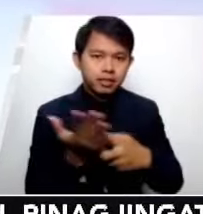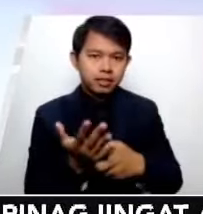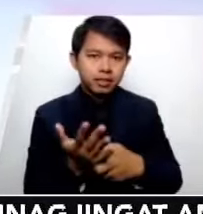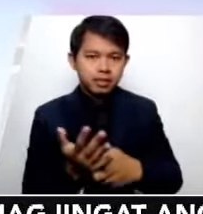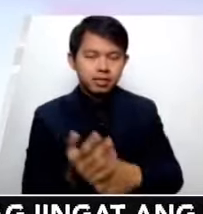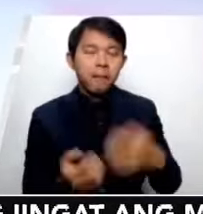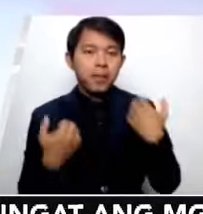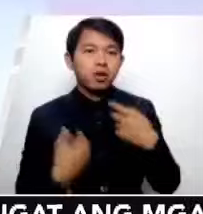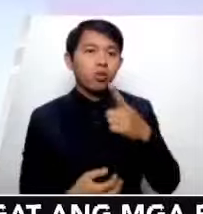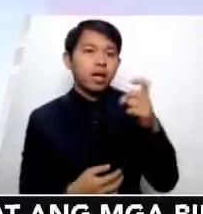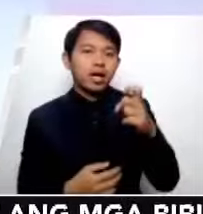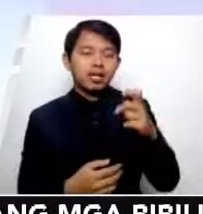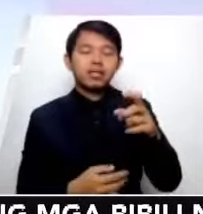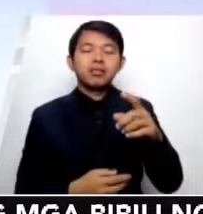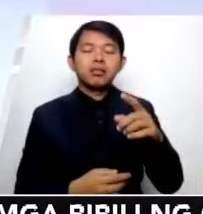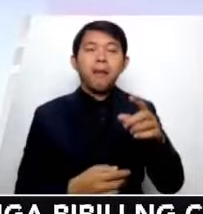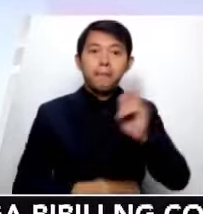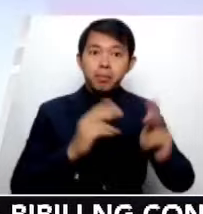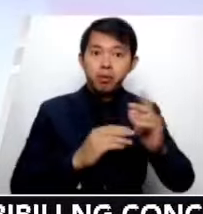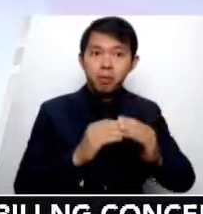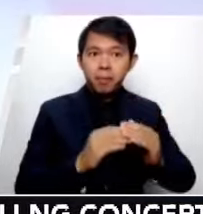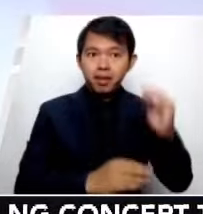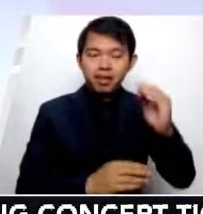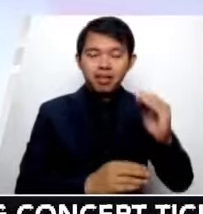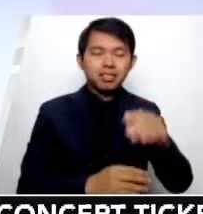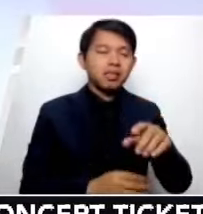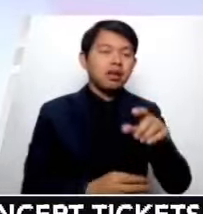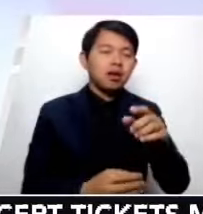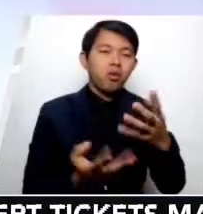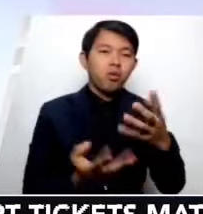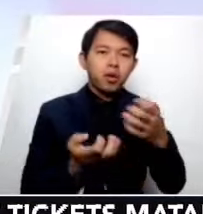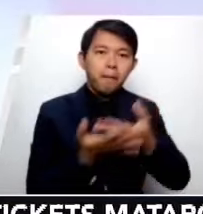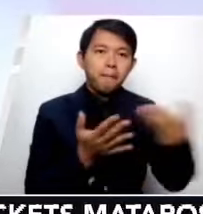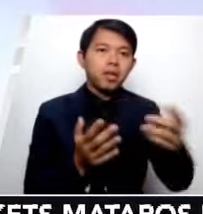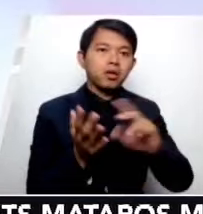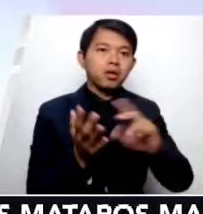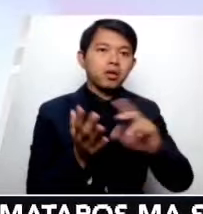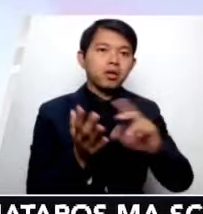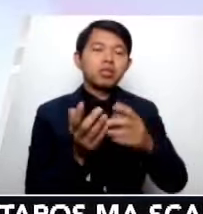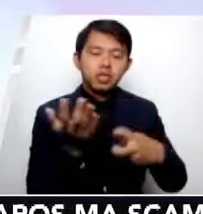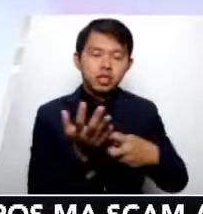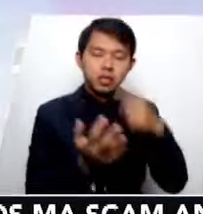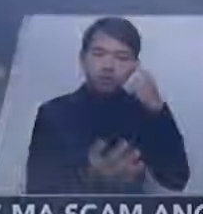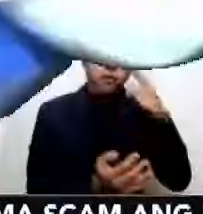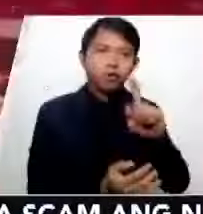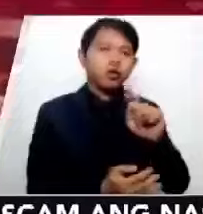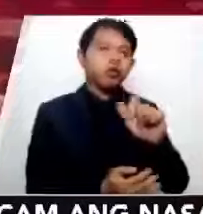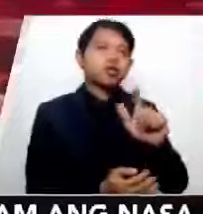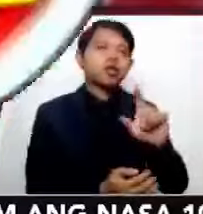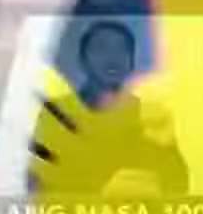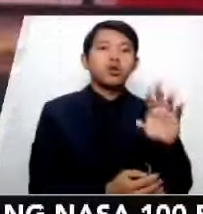na-scam ng isang nagpakilalang ticket seller sa The Eras Tour. May report si Ian Cruz.